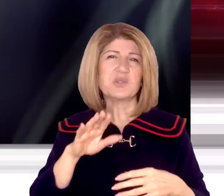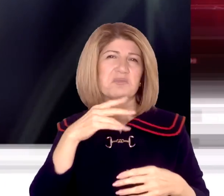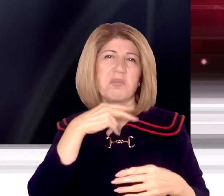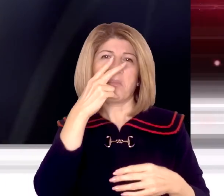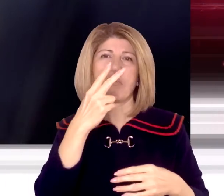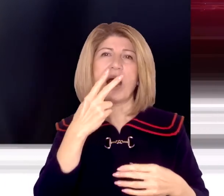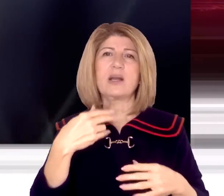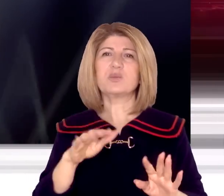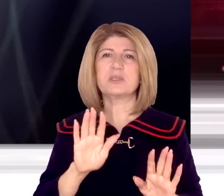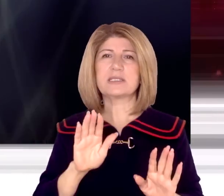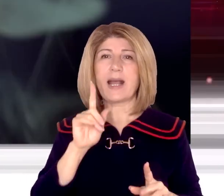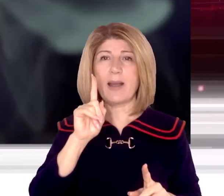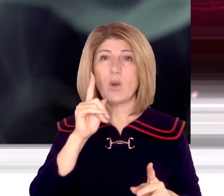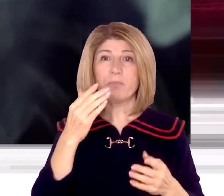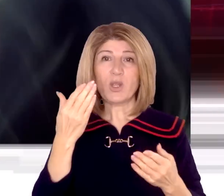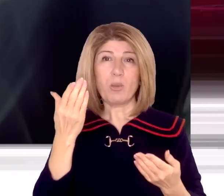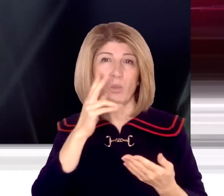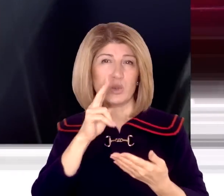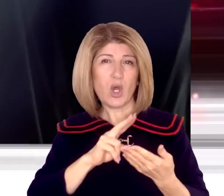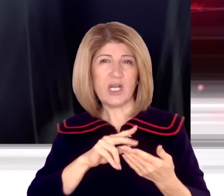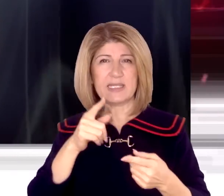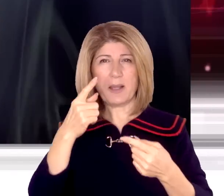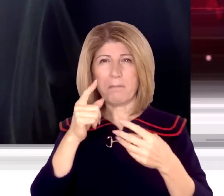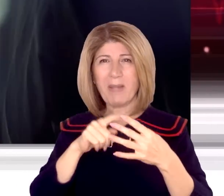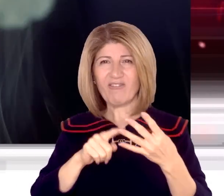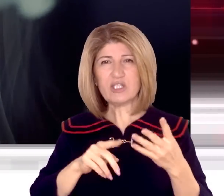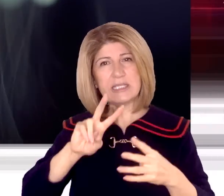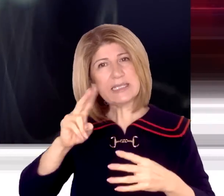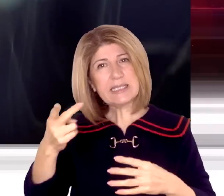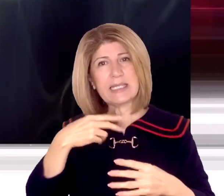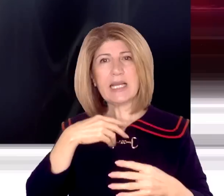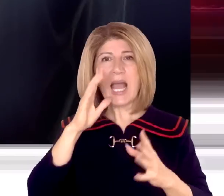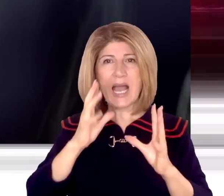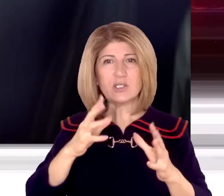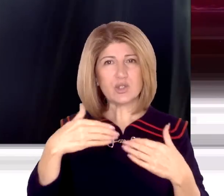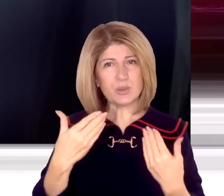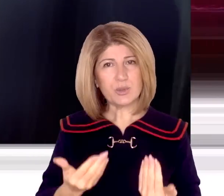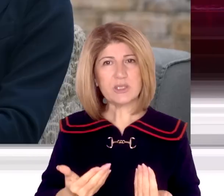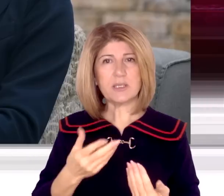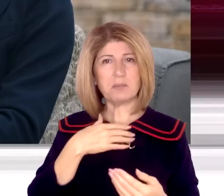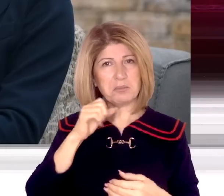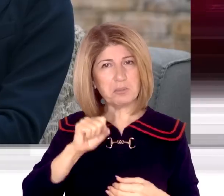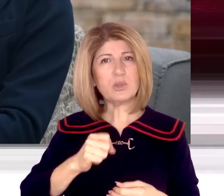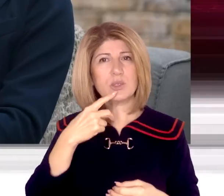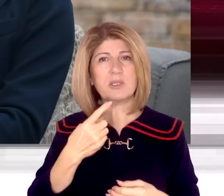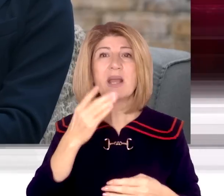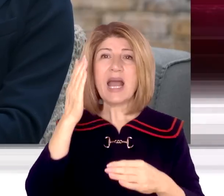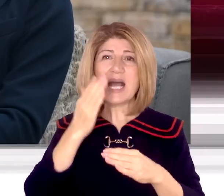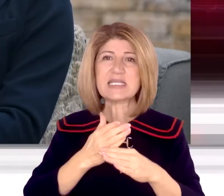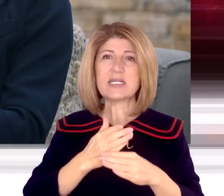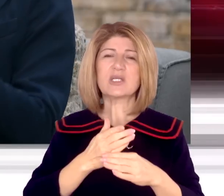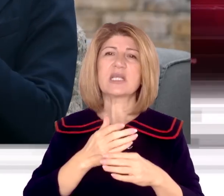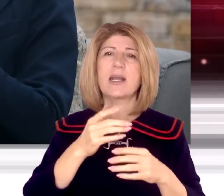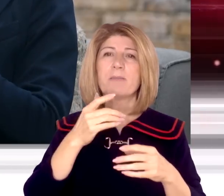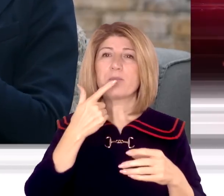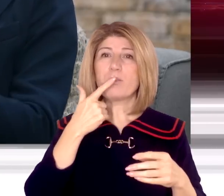مستقیما شاید اونقدر داده روش نداشته باشیم، ولی از روی مطالعاتی که روی مواد دیگه قبلا انجام شده میتونیم بگیم که